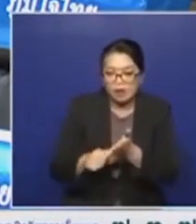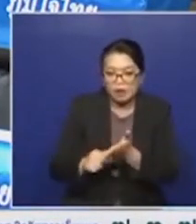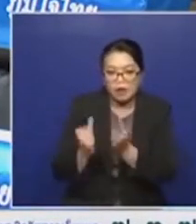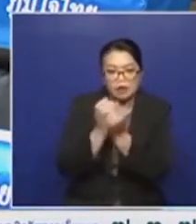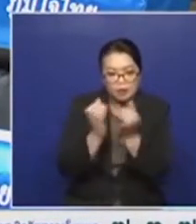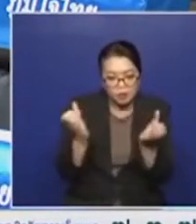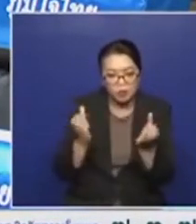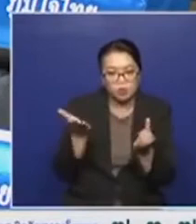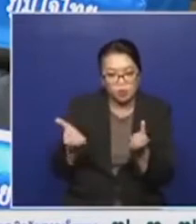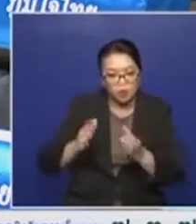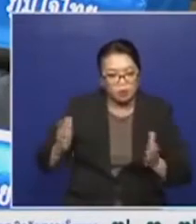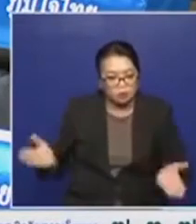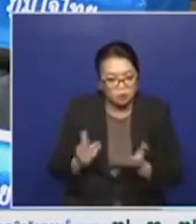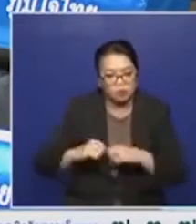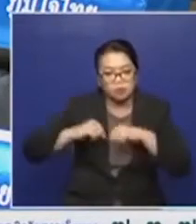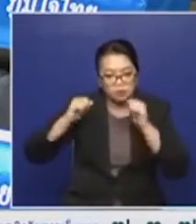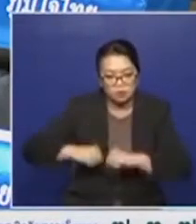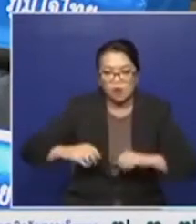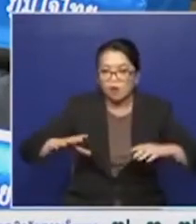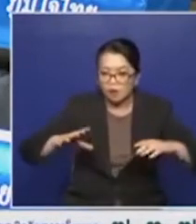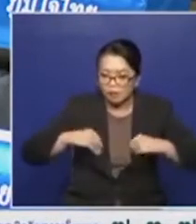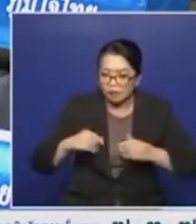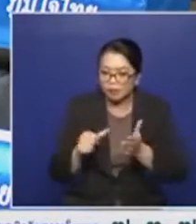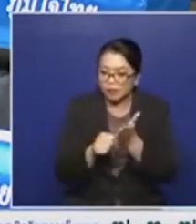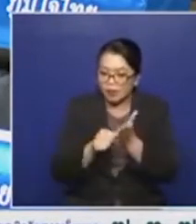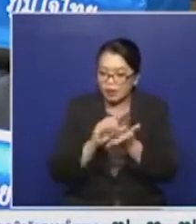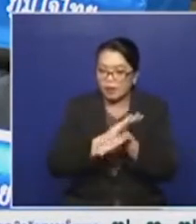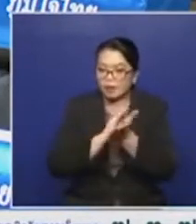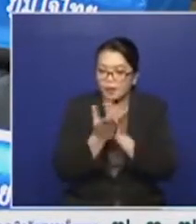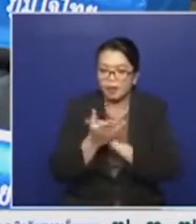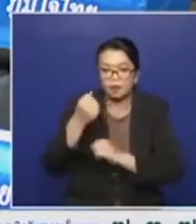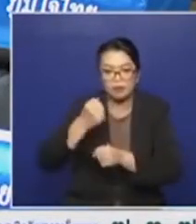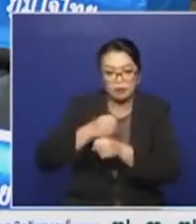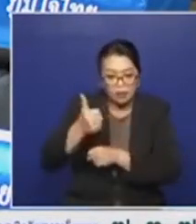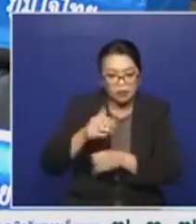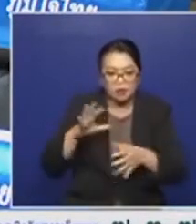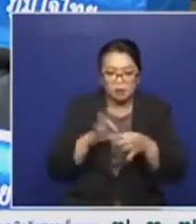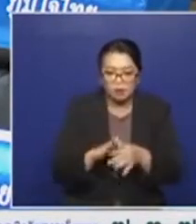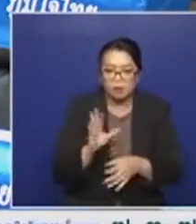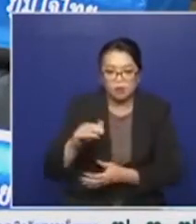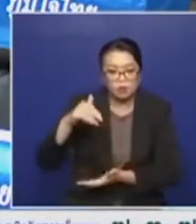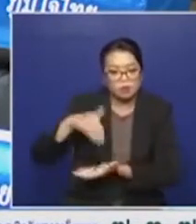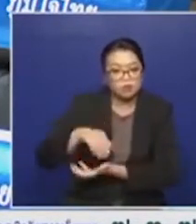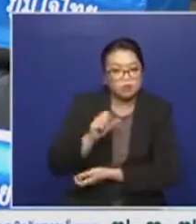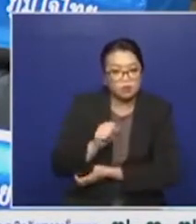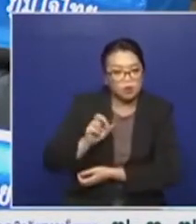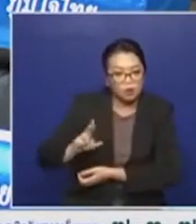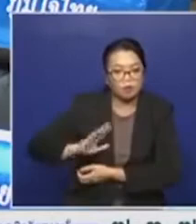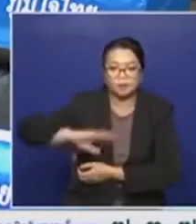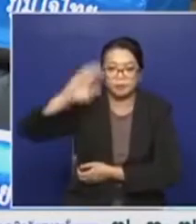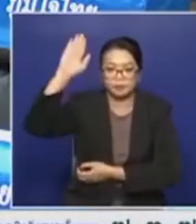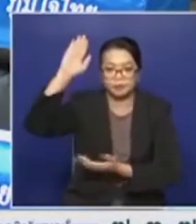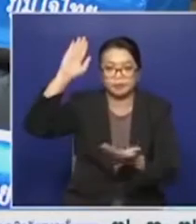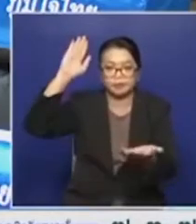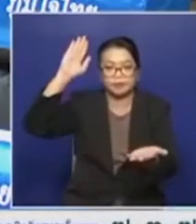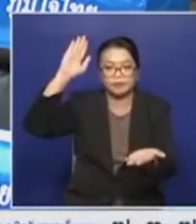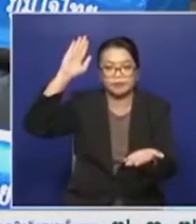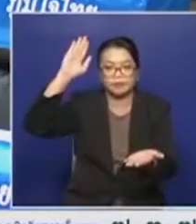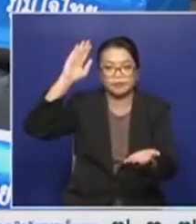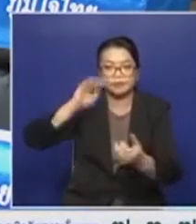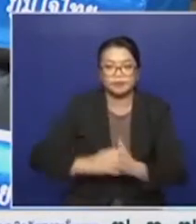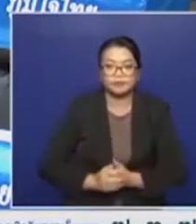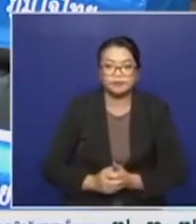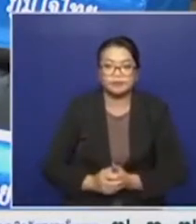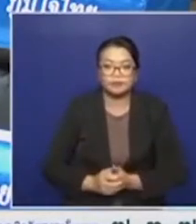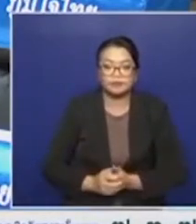รัฐธรรมนูญพุทธศักราช 2560ไม่ว่าจะเป็นในเรื่องของศ.รอเธอเดินไปตรงไหนครับประชาชน